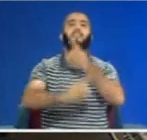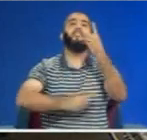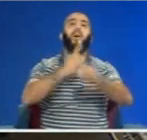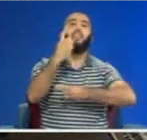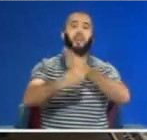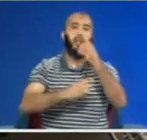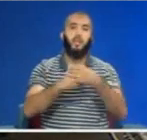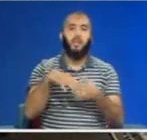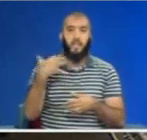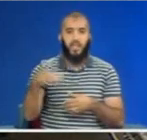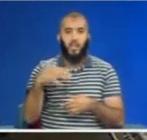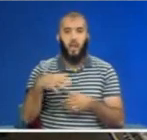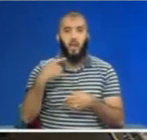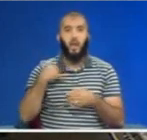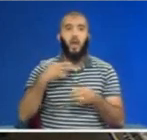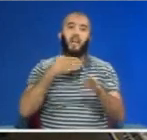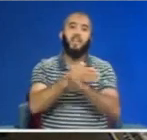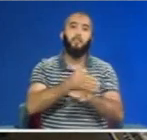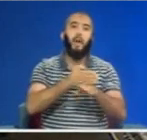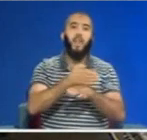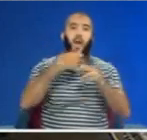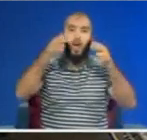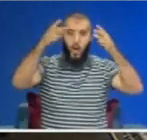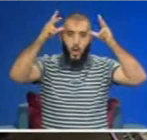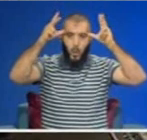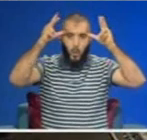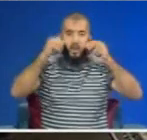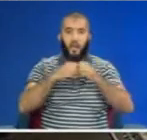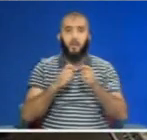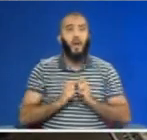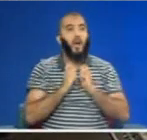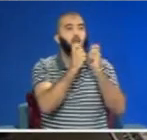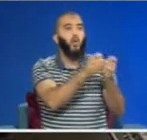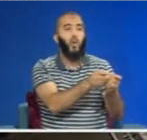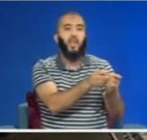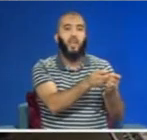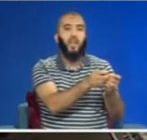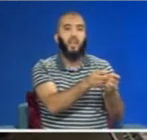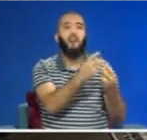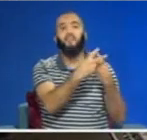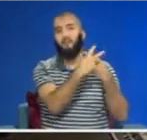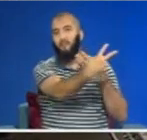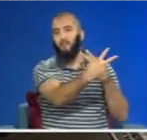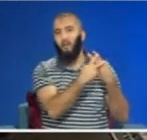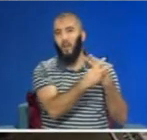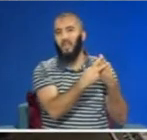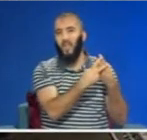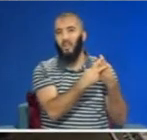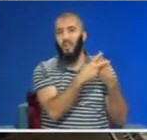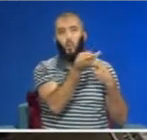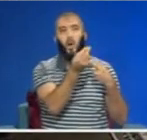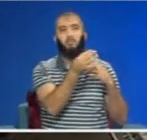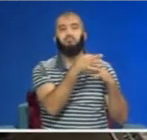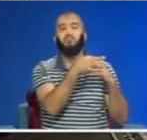ضحينا يعني الأضحية تاعنا قدمناها لجارتنا هي أرملة، وإحنا ما قدمناهاش الأضحية كاملة،